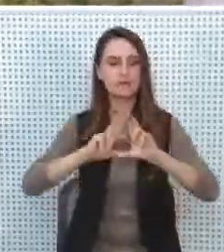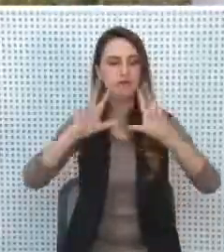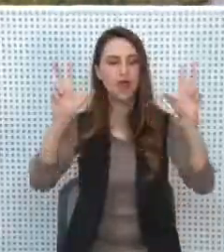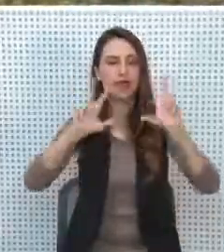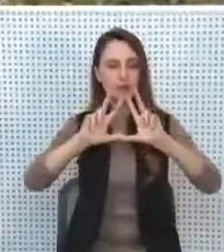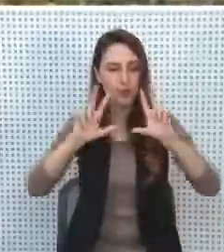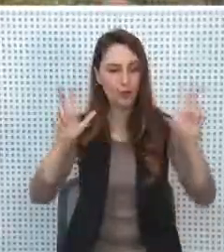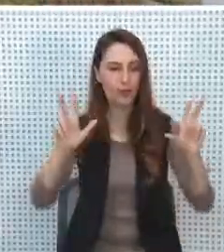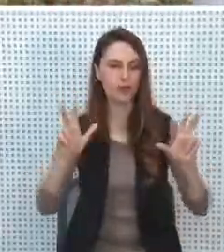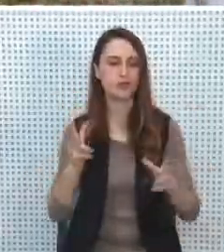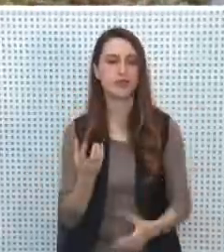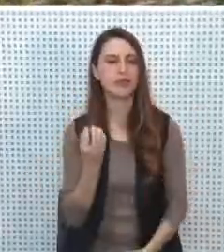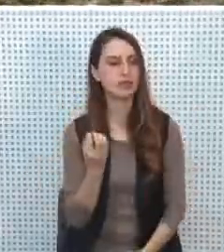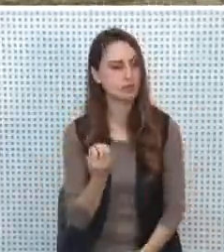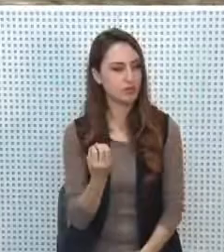Волейбол. Еще.